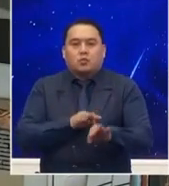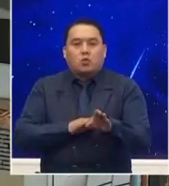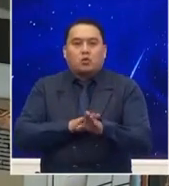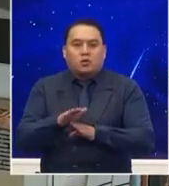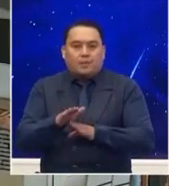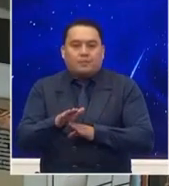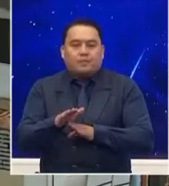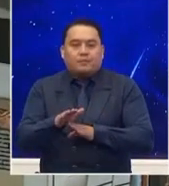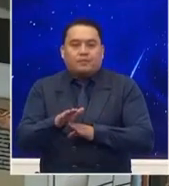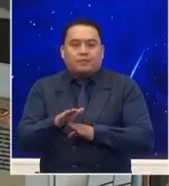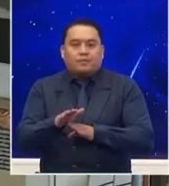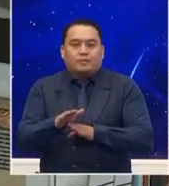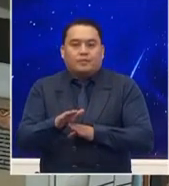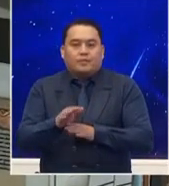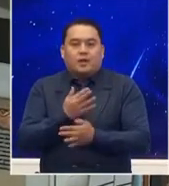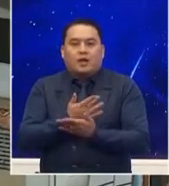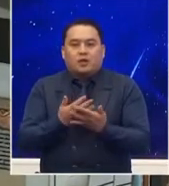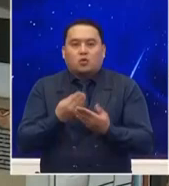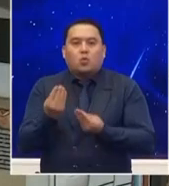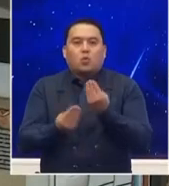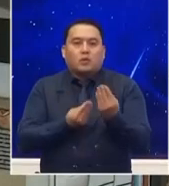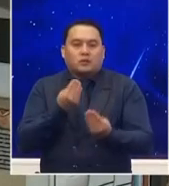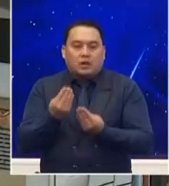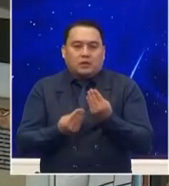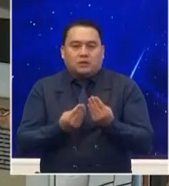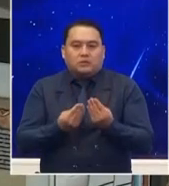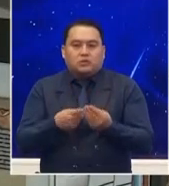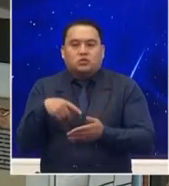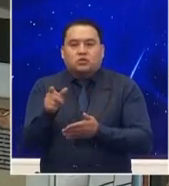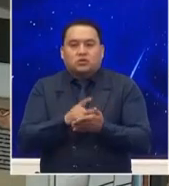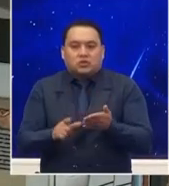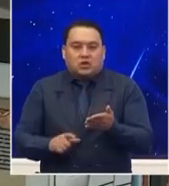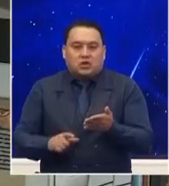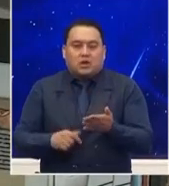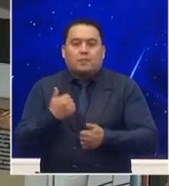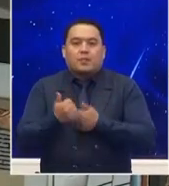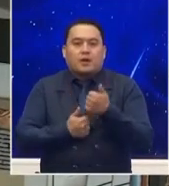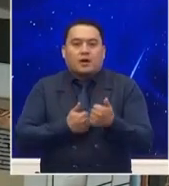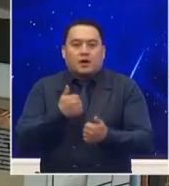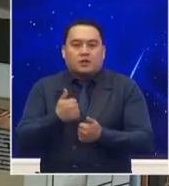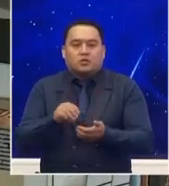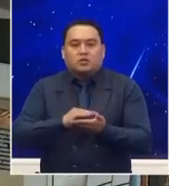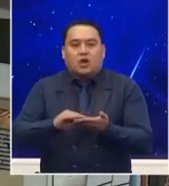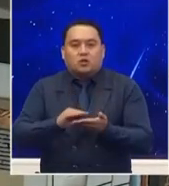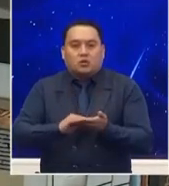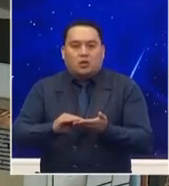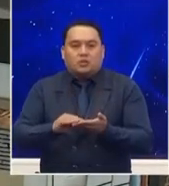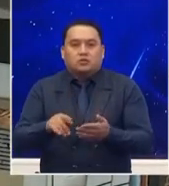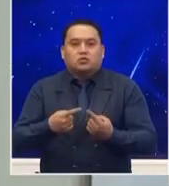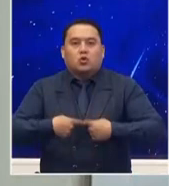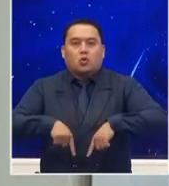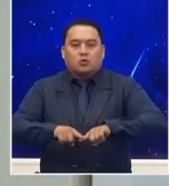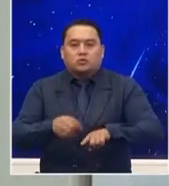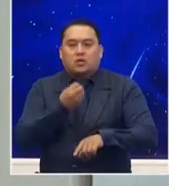асырылды. Жаңағы интеллектуалды ойындар, сосын жыр, жыраулар, марафондар, эсселер жазулар бойынша шаралар